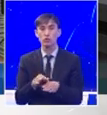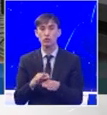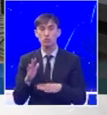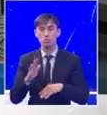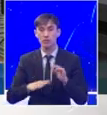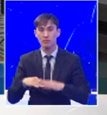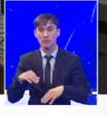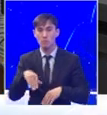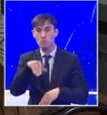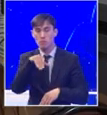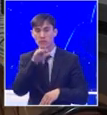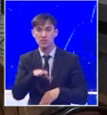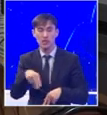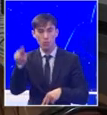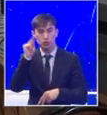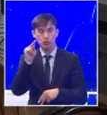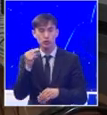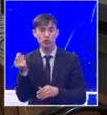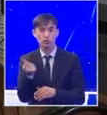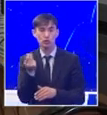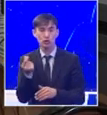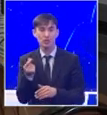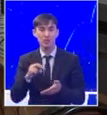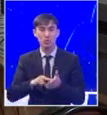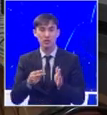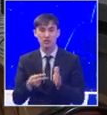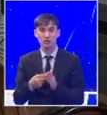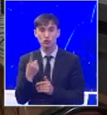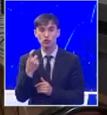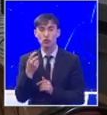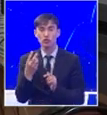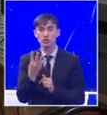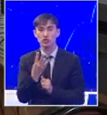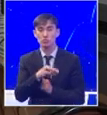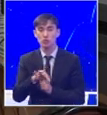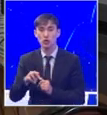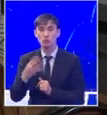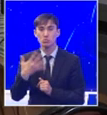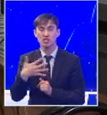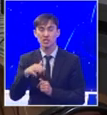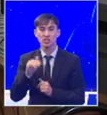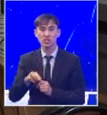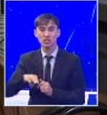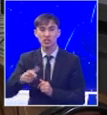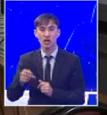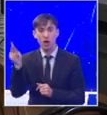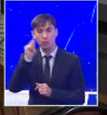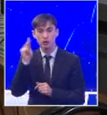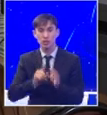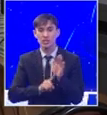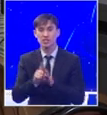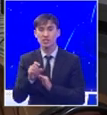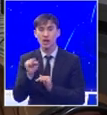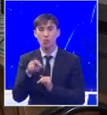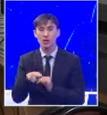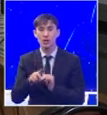переподготовку профессионального обучения. Из бюджета запланировано 104 миллиона 300 тысяч тенге. Обучение начинается с